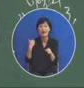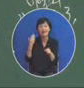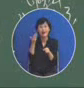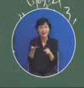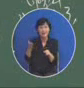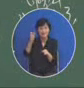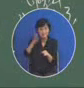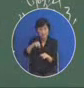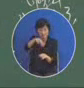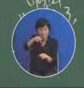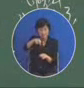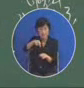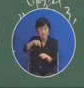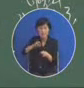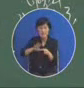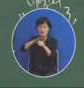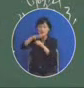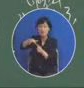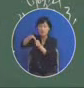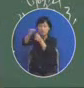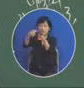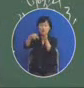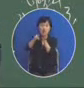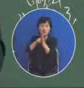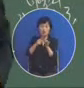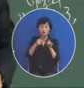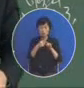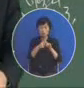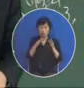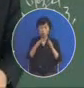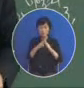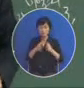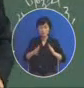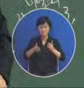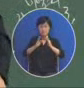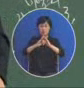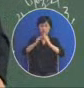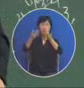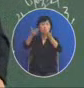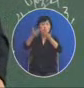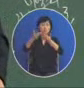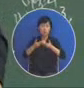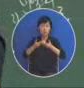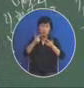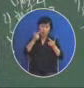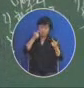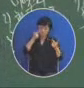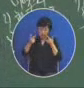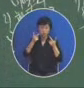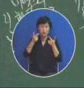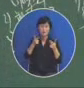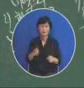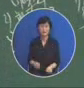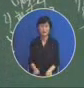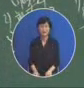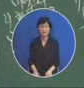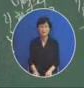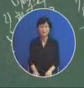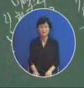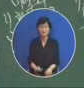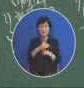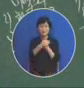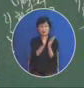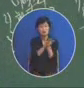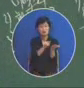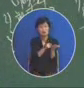교회로 분명히 만드실 것이다. I don't know how long I'm going to go from now on, but I believe that God will really use us as a church to save the world. 성경에